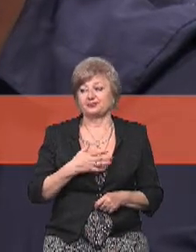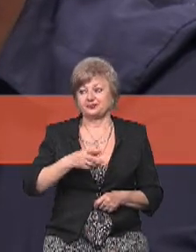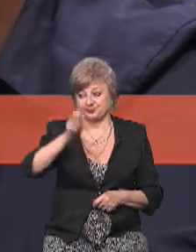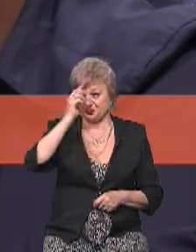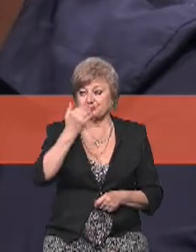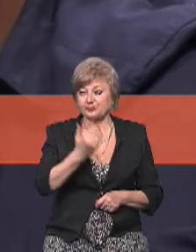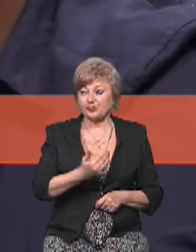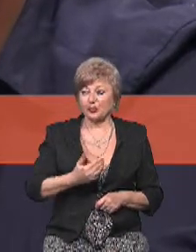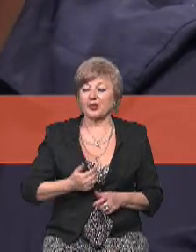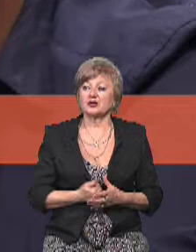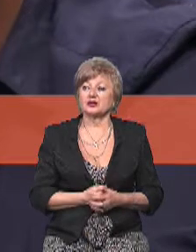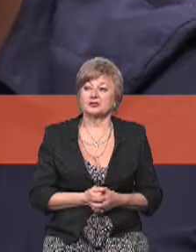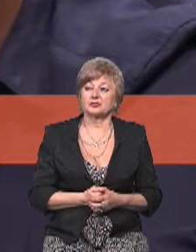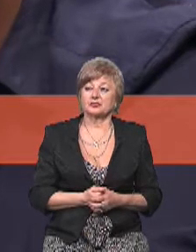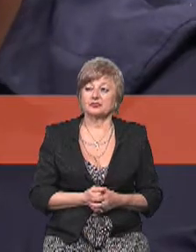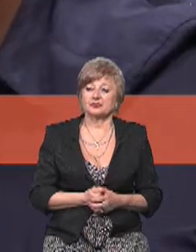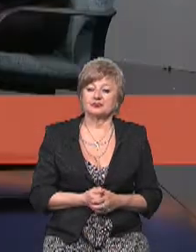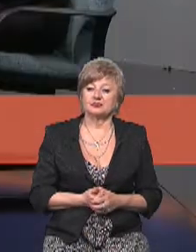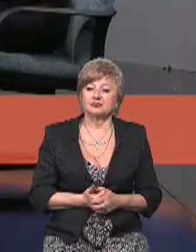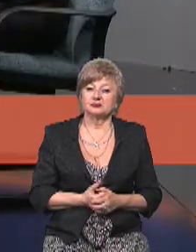для виконавчого провадження.